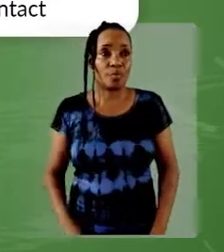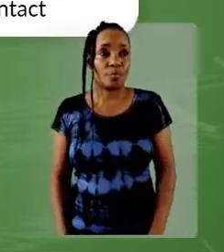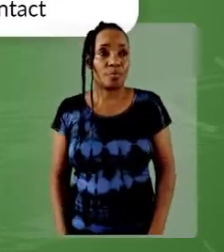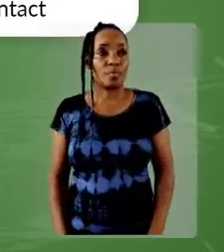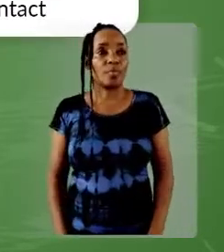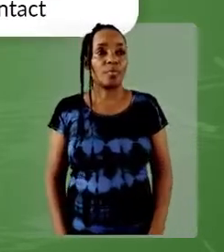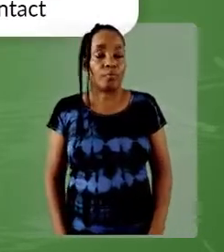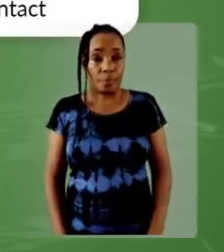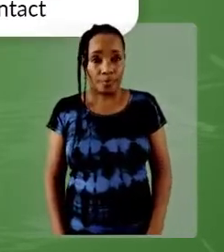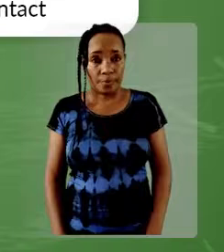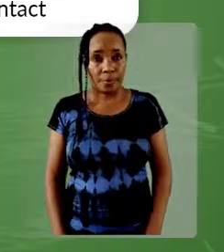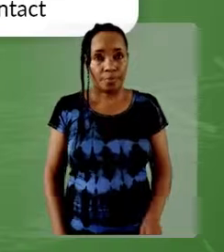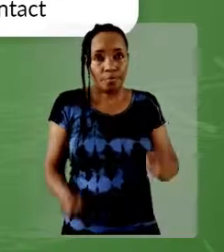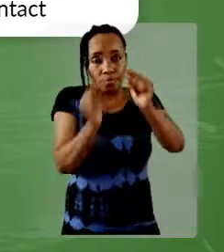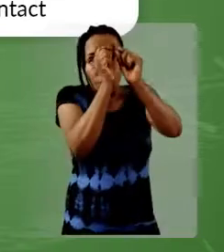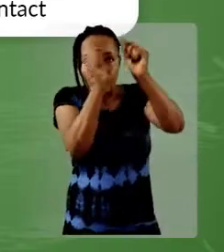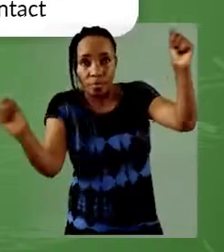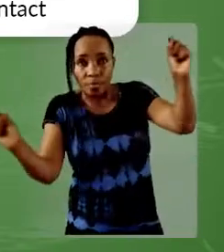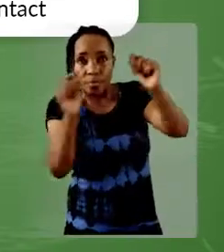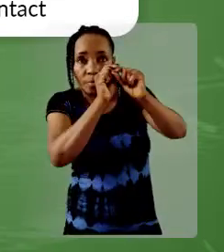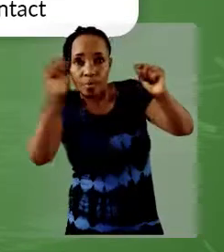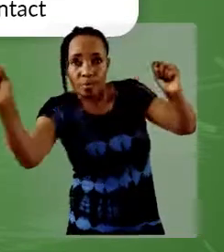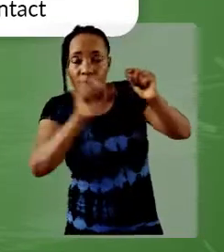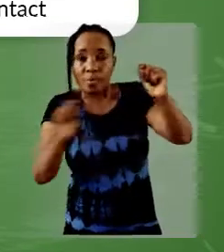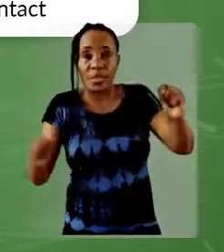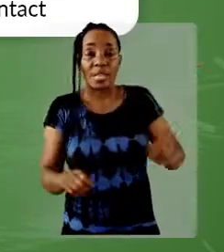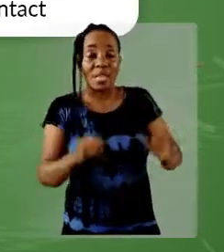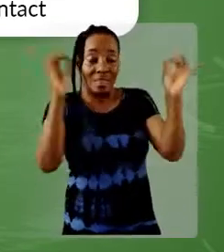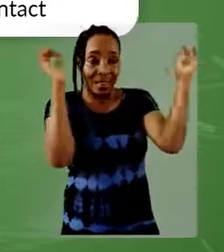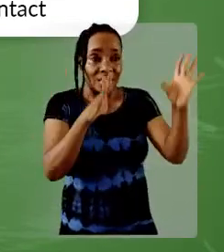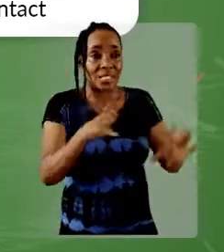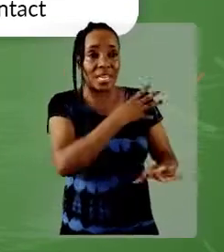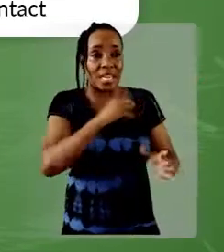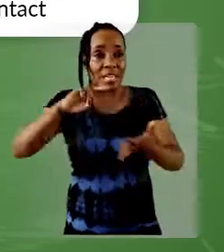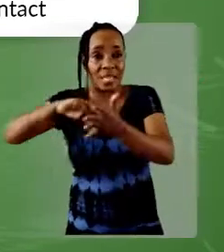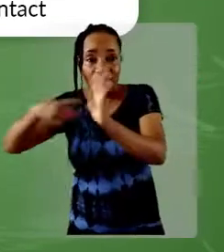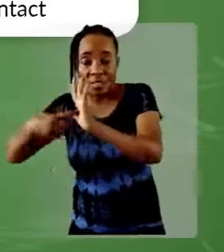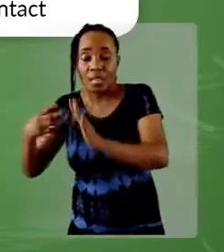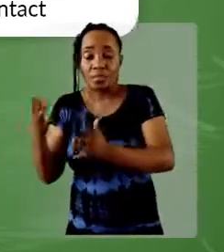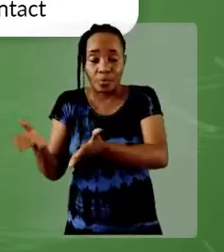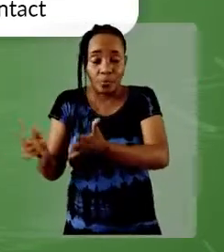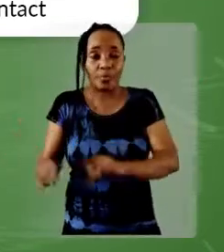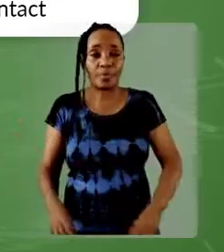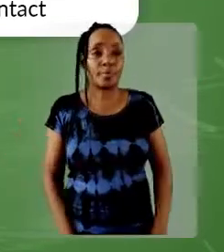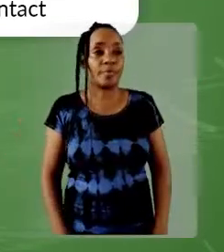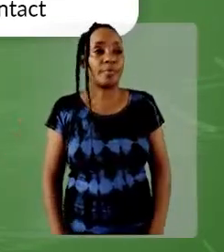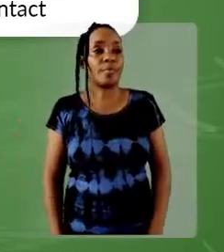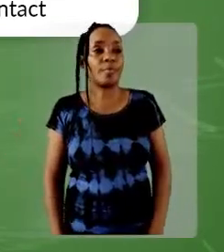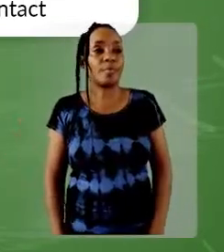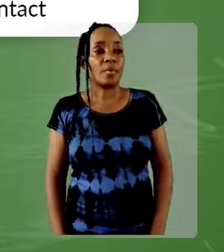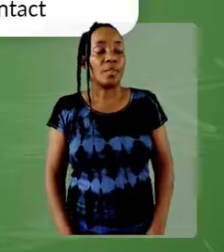Relie chaque danger à sa définition. Danger. On a le court-circuit,